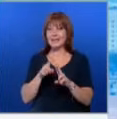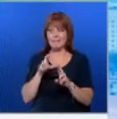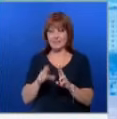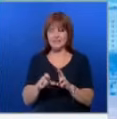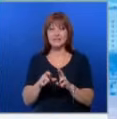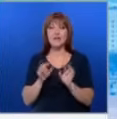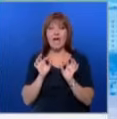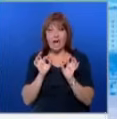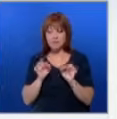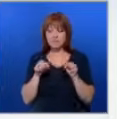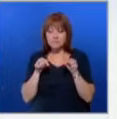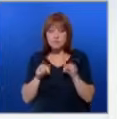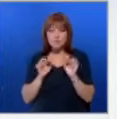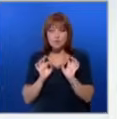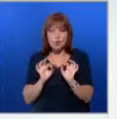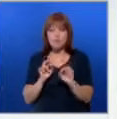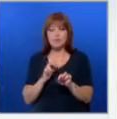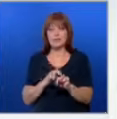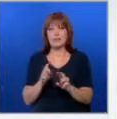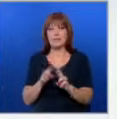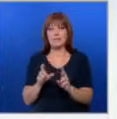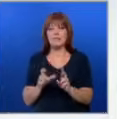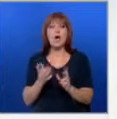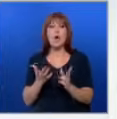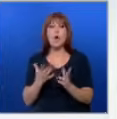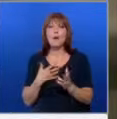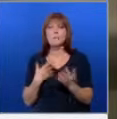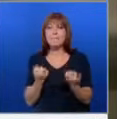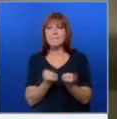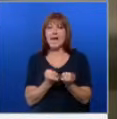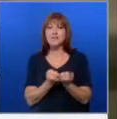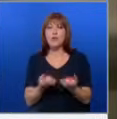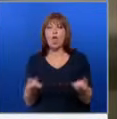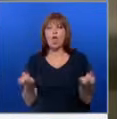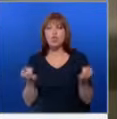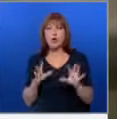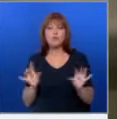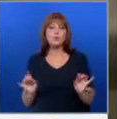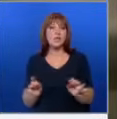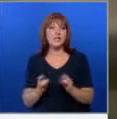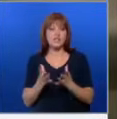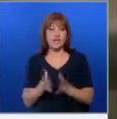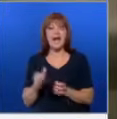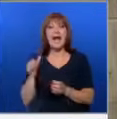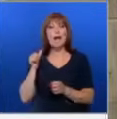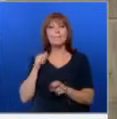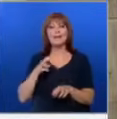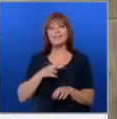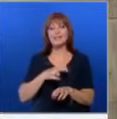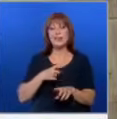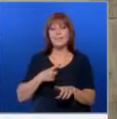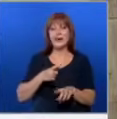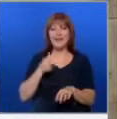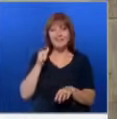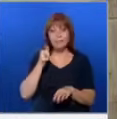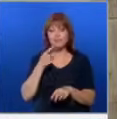е автентичното ДПС. Кой има място в новото начало? Всеки. Пред БНР Хасан Адемов посочи като основен проблем